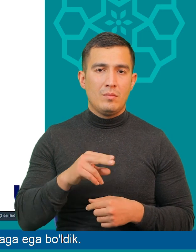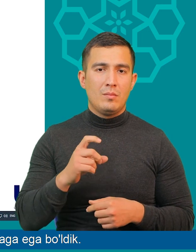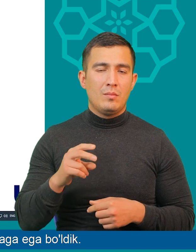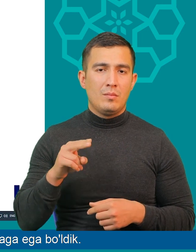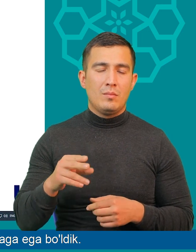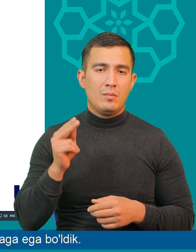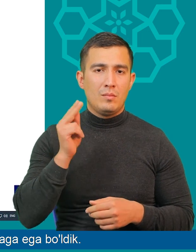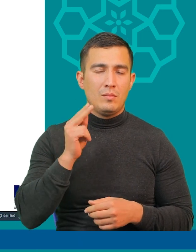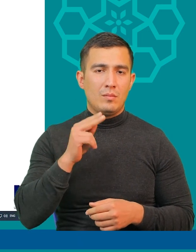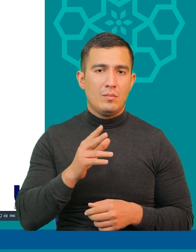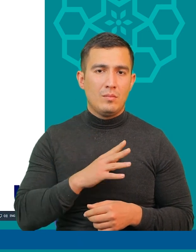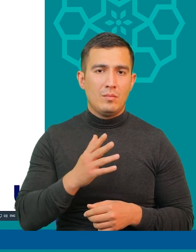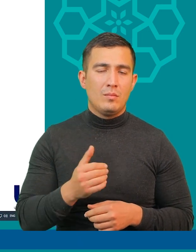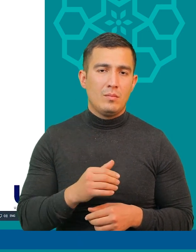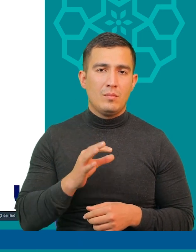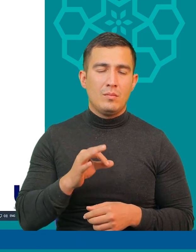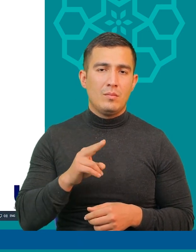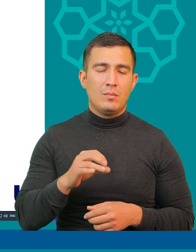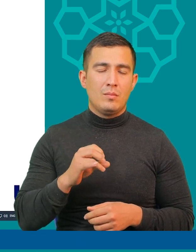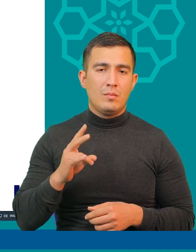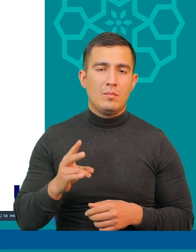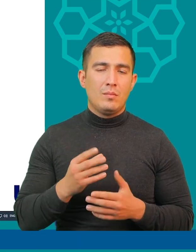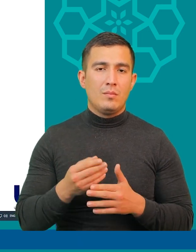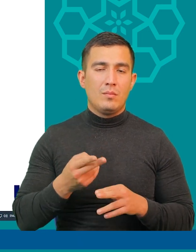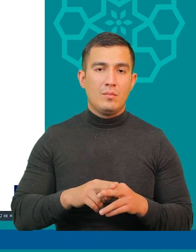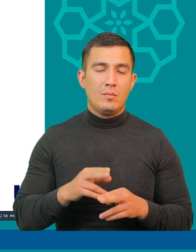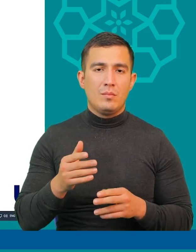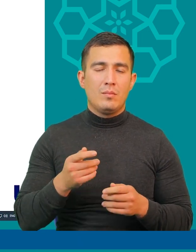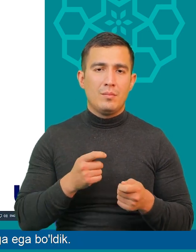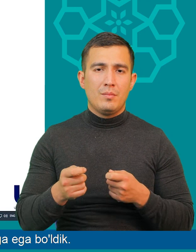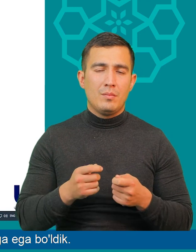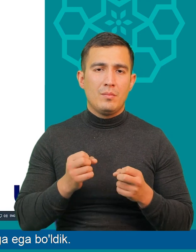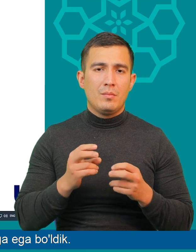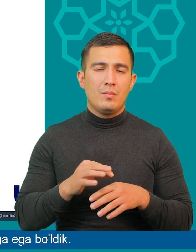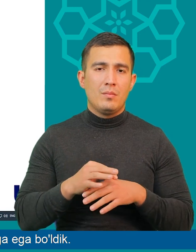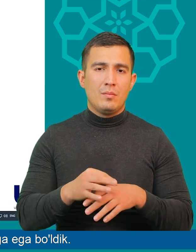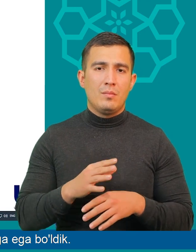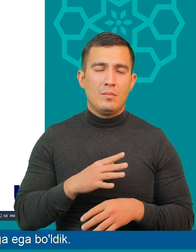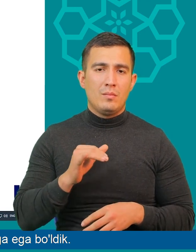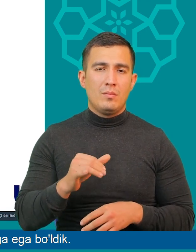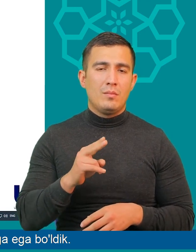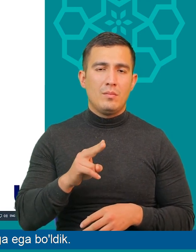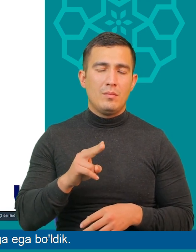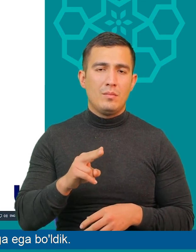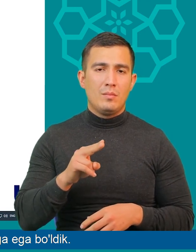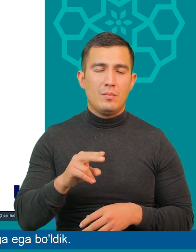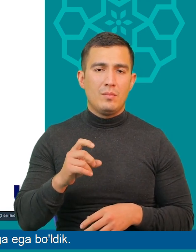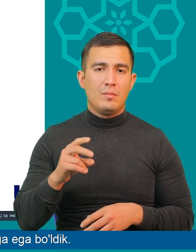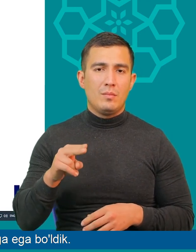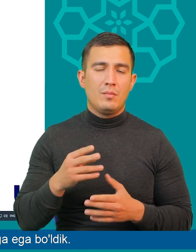haqida tushunchaga ega bo'ldik. Open serverni qanday ishlatish va unda PHP faylni